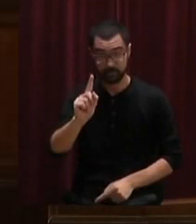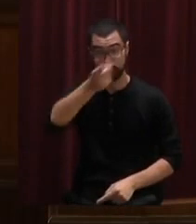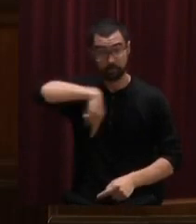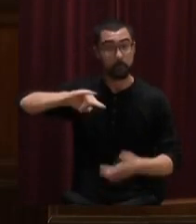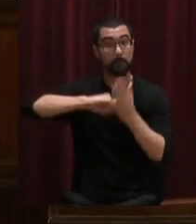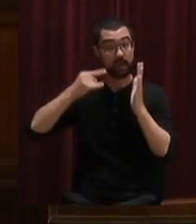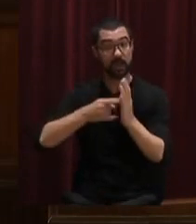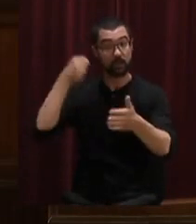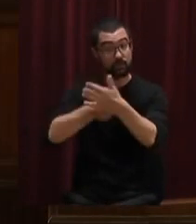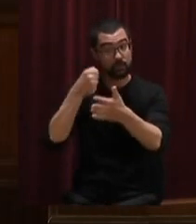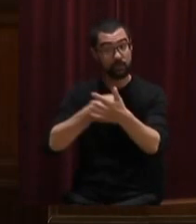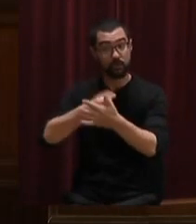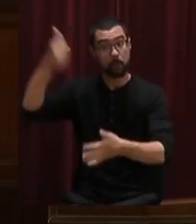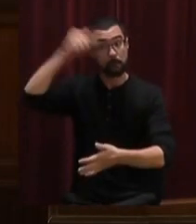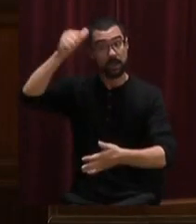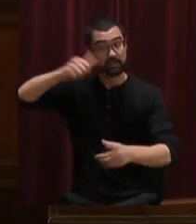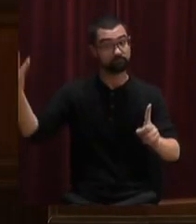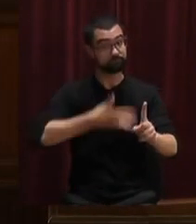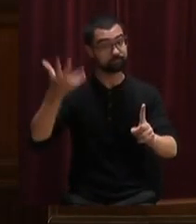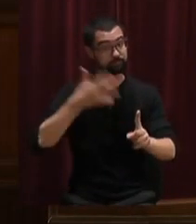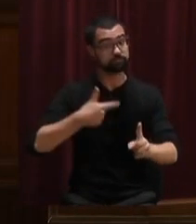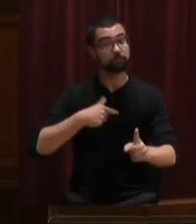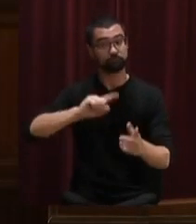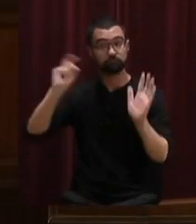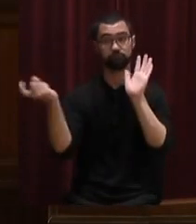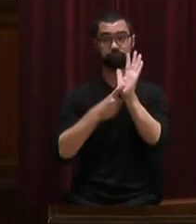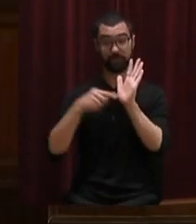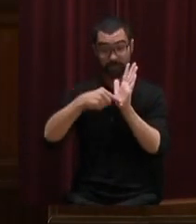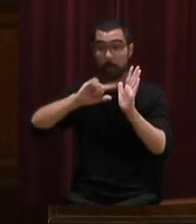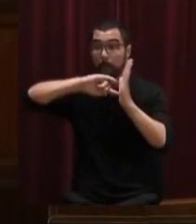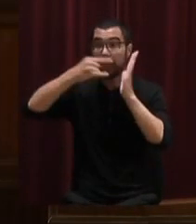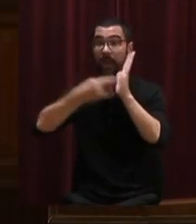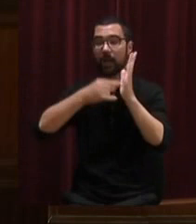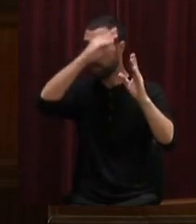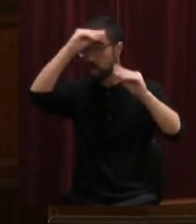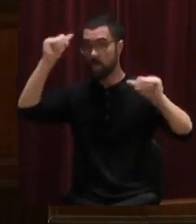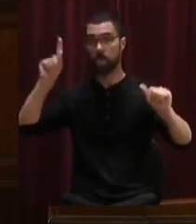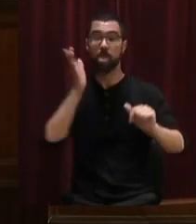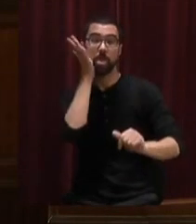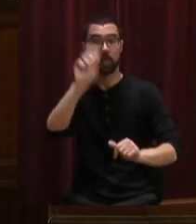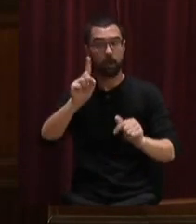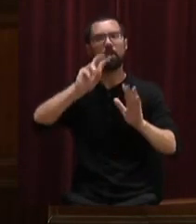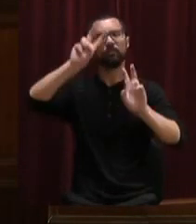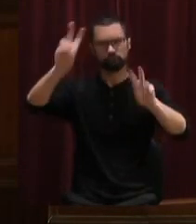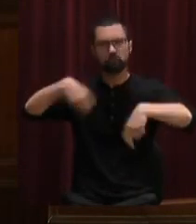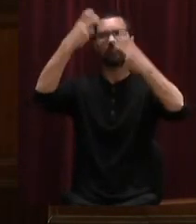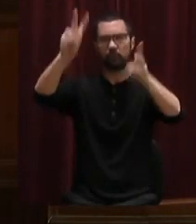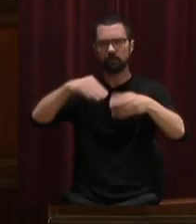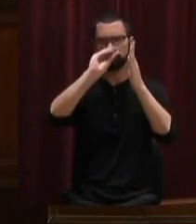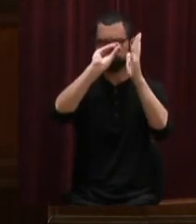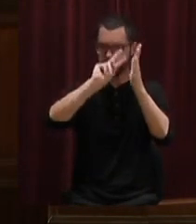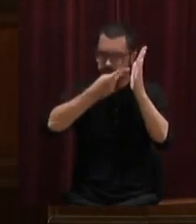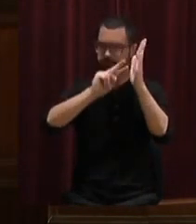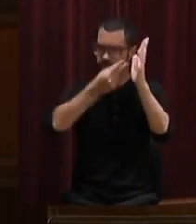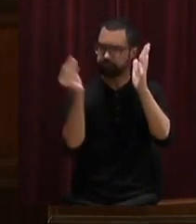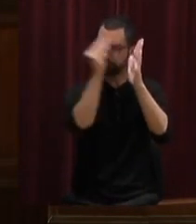d'impulsar el pla de lluita contra les violències masclistes. Un pla que ara hem de mantenir viu, amb noves idees i reforçant aquesta unitat de